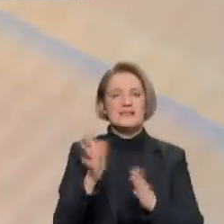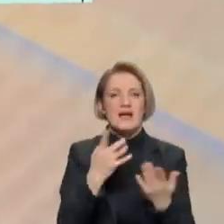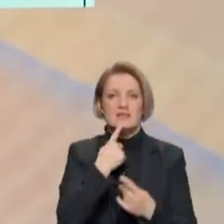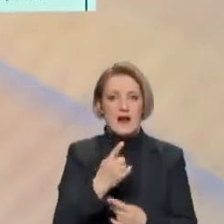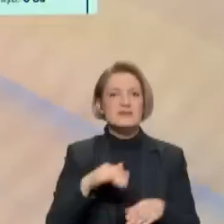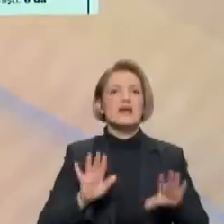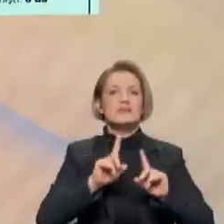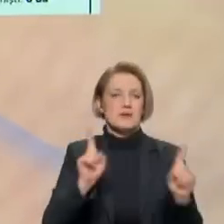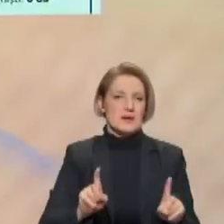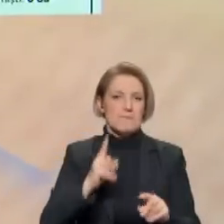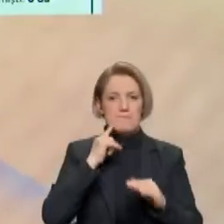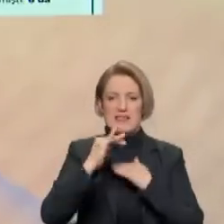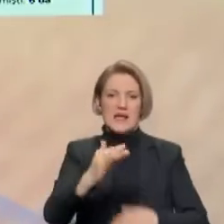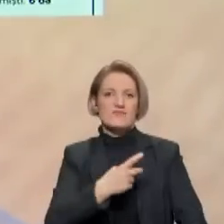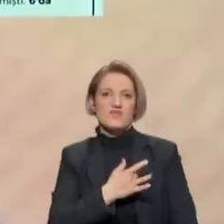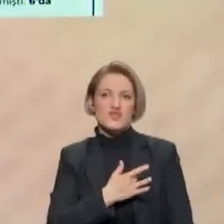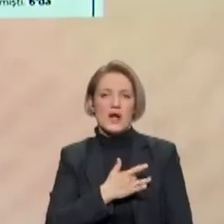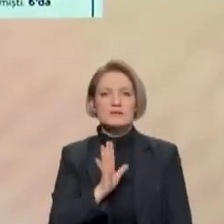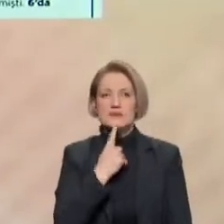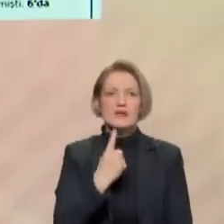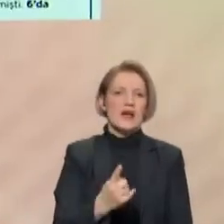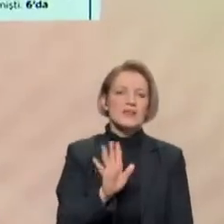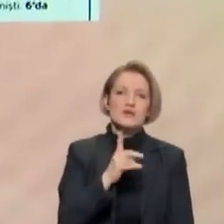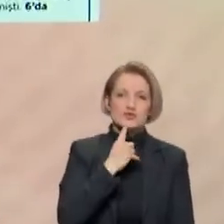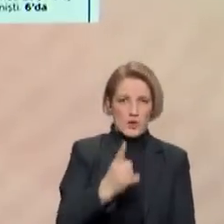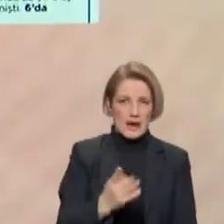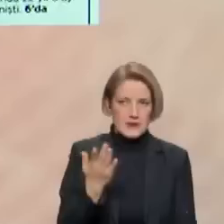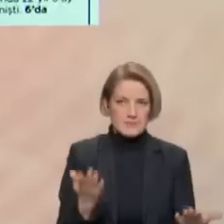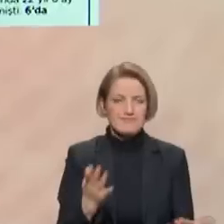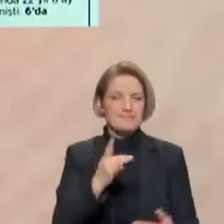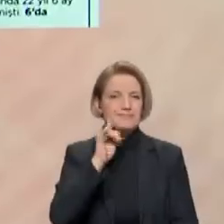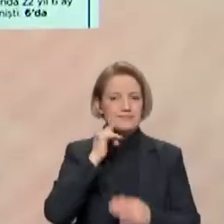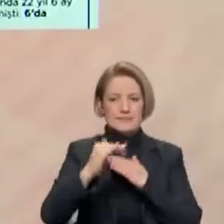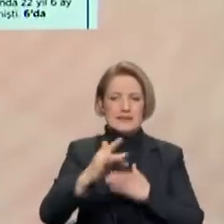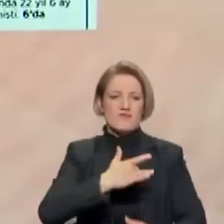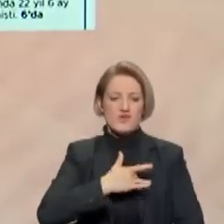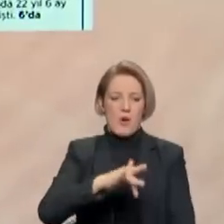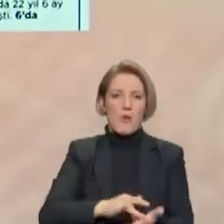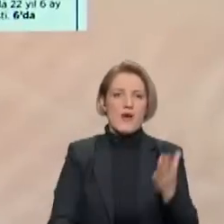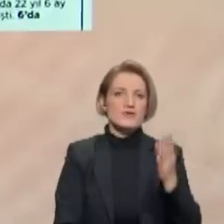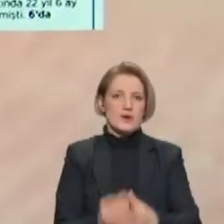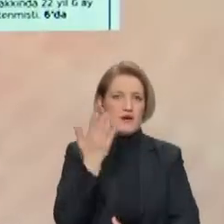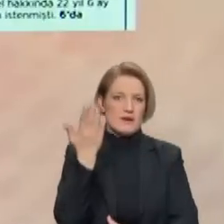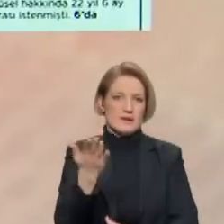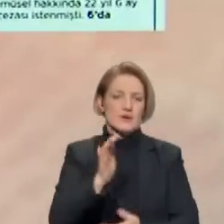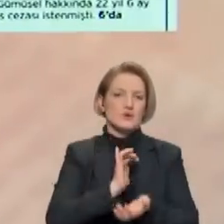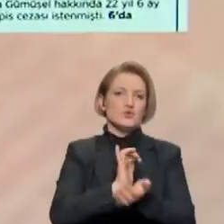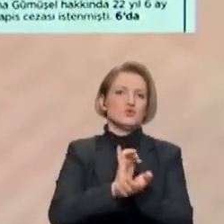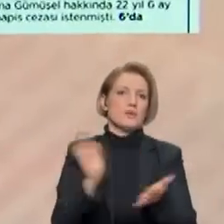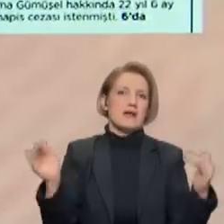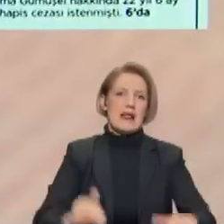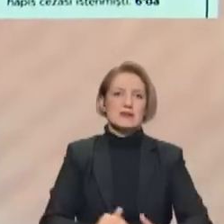mi? Milletin vicdanı ne der, ne söyler? Millet vicdanını ortaya koydu ve tutuklama